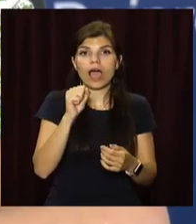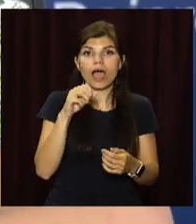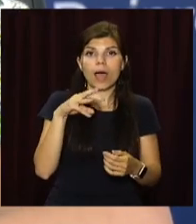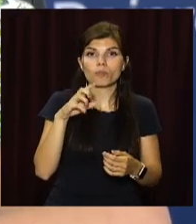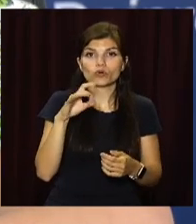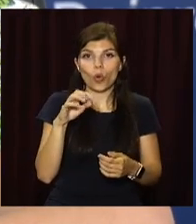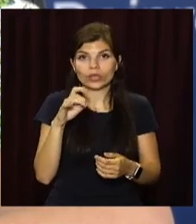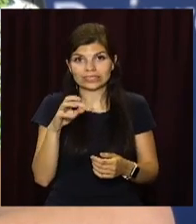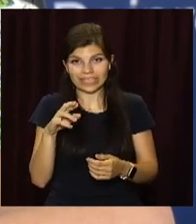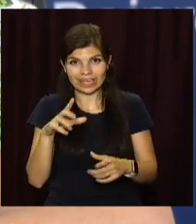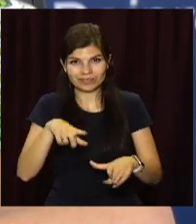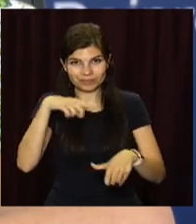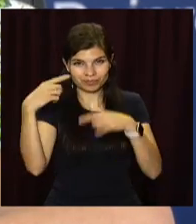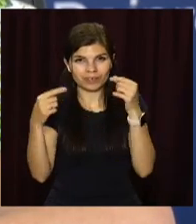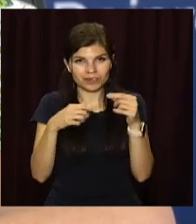має